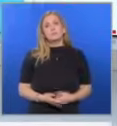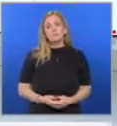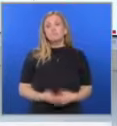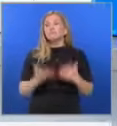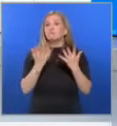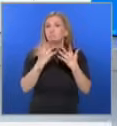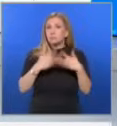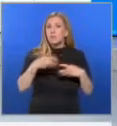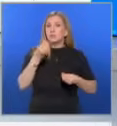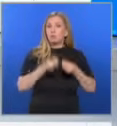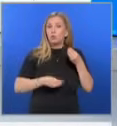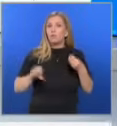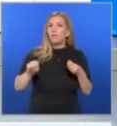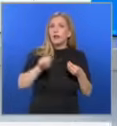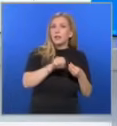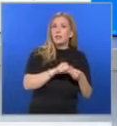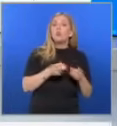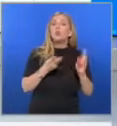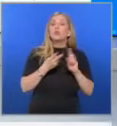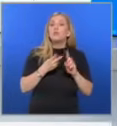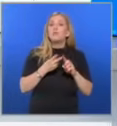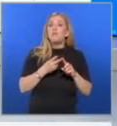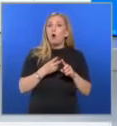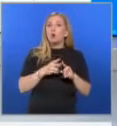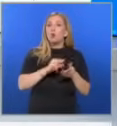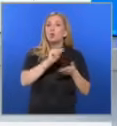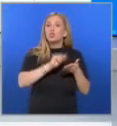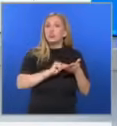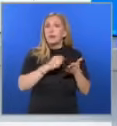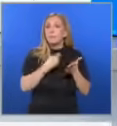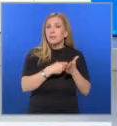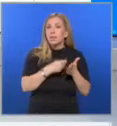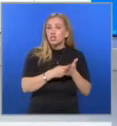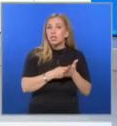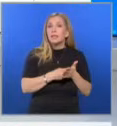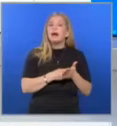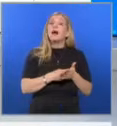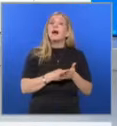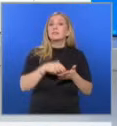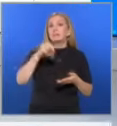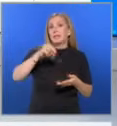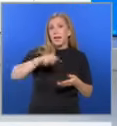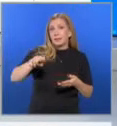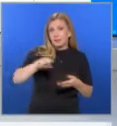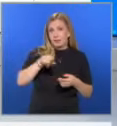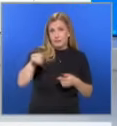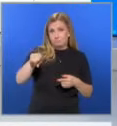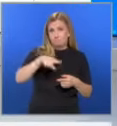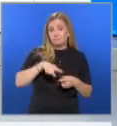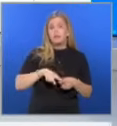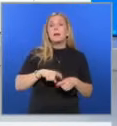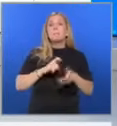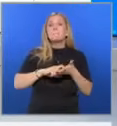Технически проблем доведе до двойно отчитане на някои плащания на клиентите на банка ДСК. Така хората се оказват с